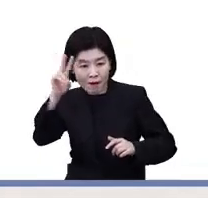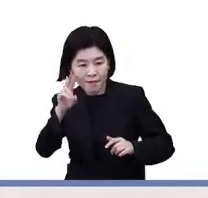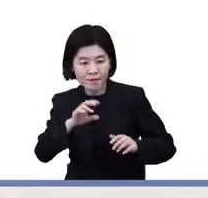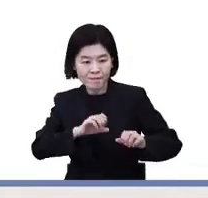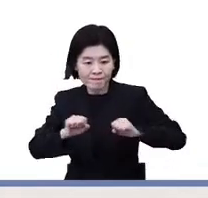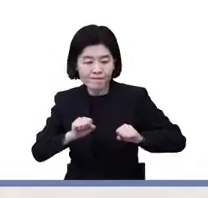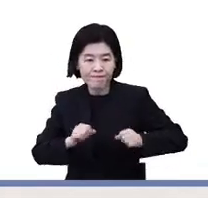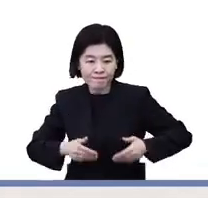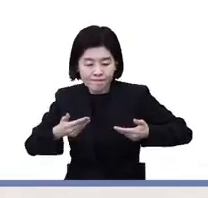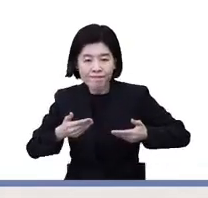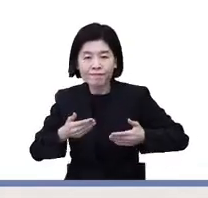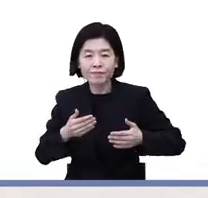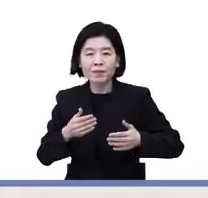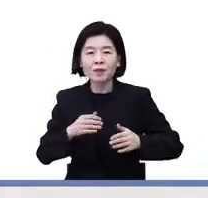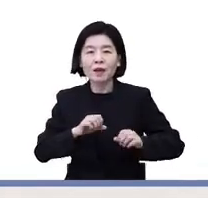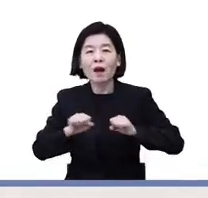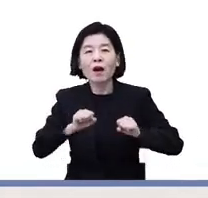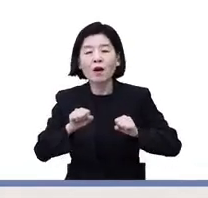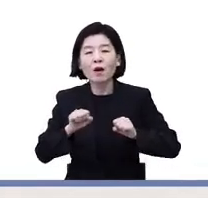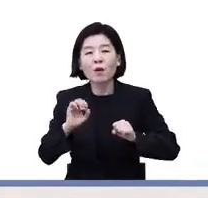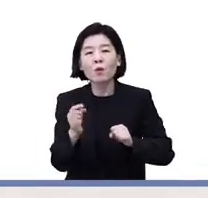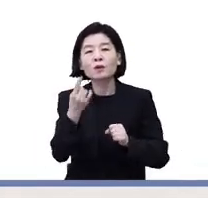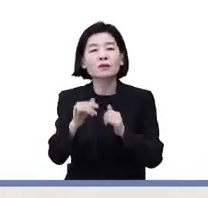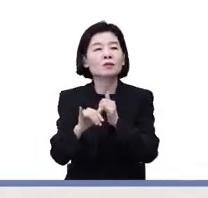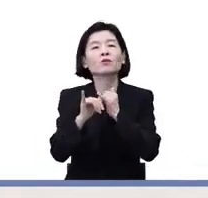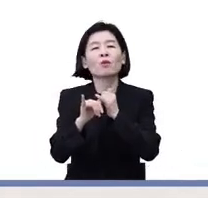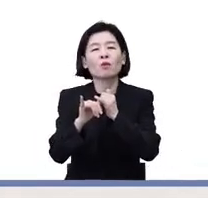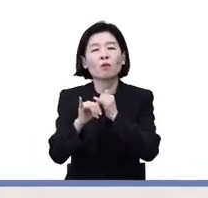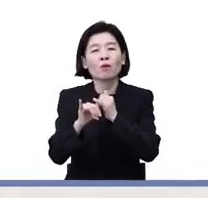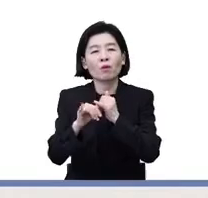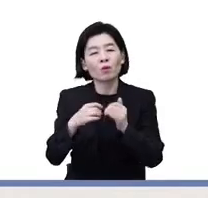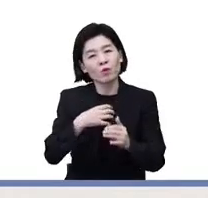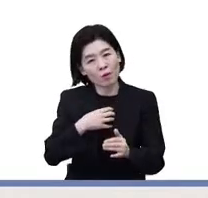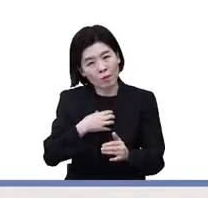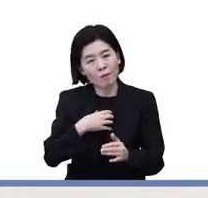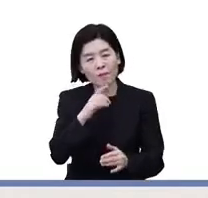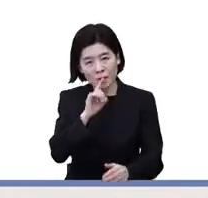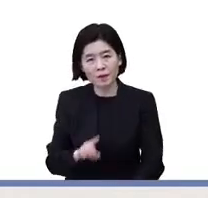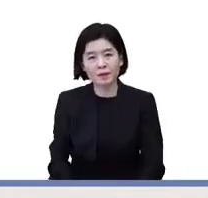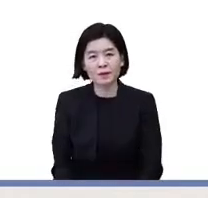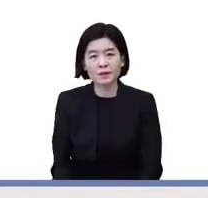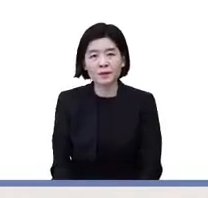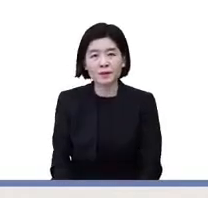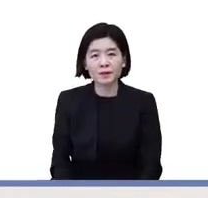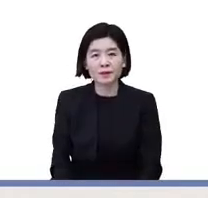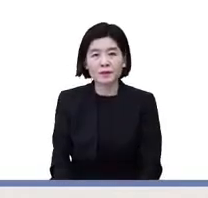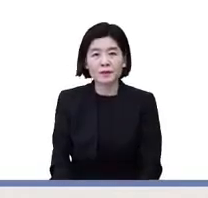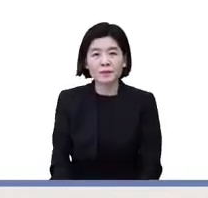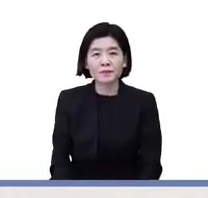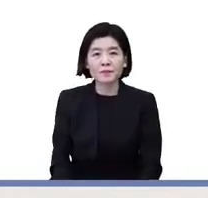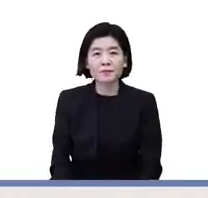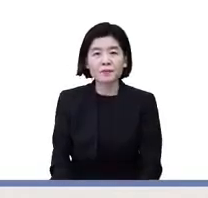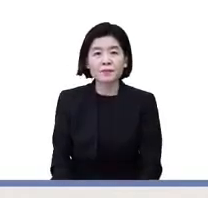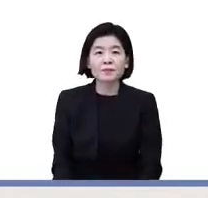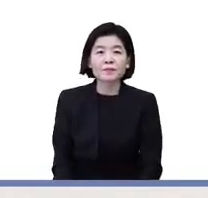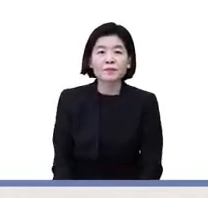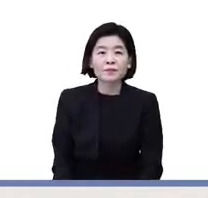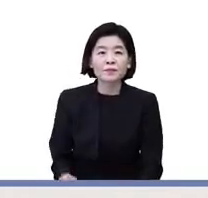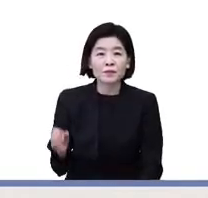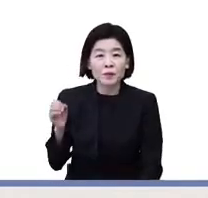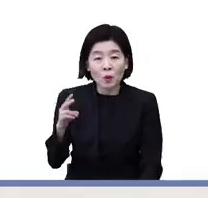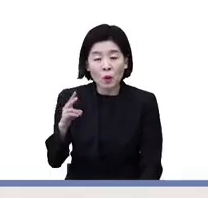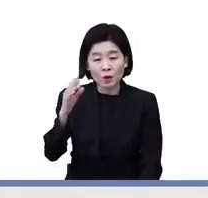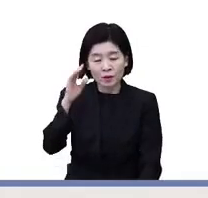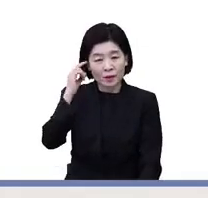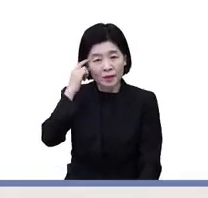우울도 하지만 그때 어떤 충동적인 계기로 인해서 자살을 하게 되는 경우가 많은 거고요. 치명적 수단들은